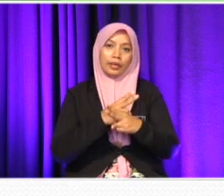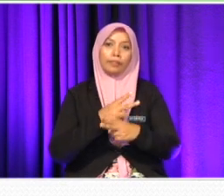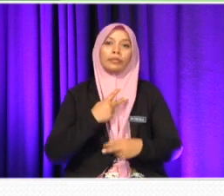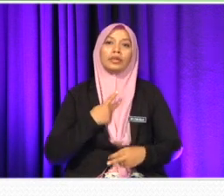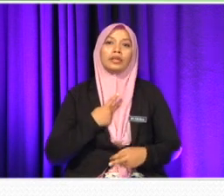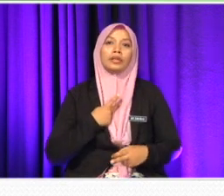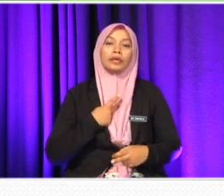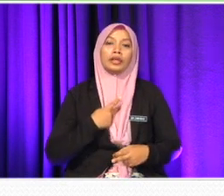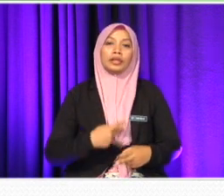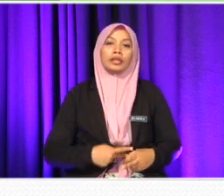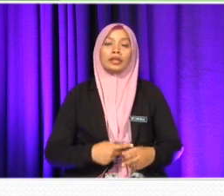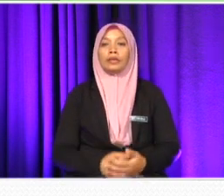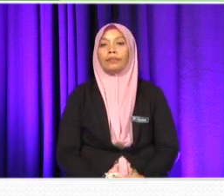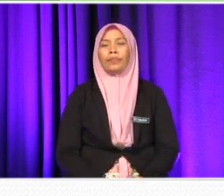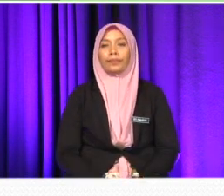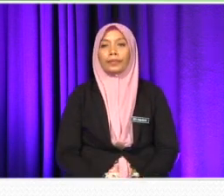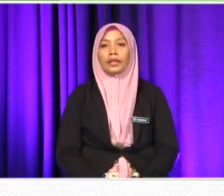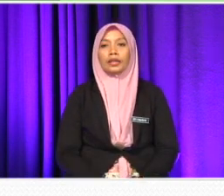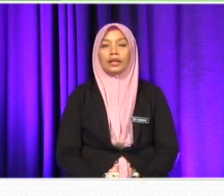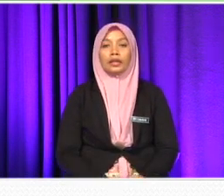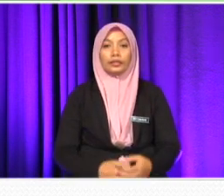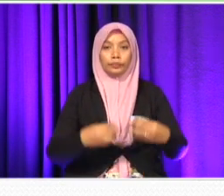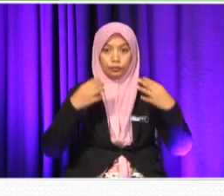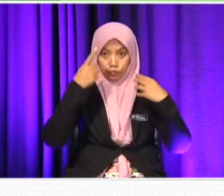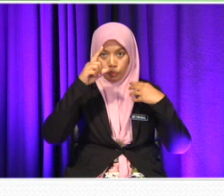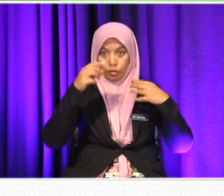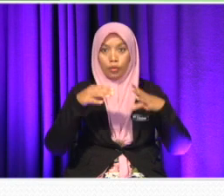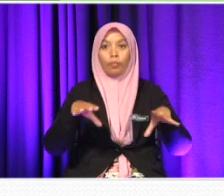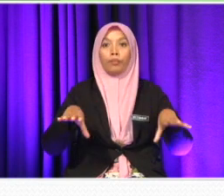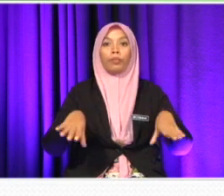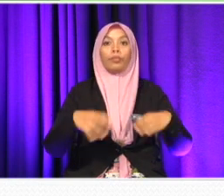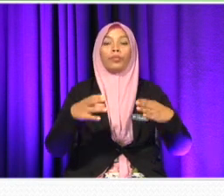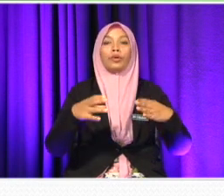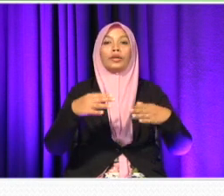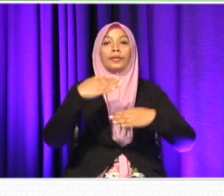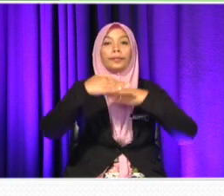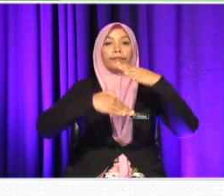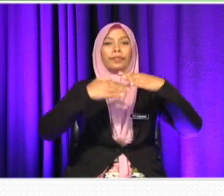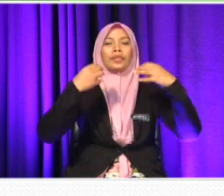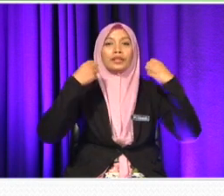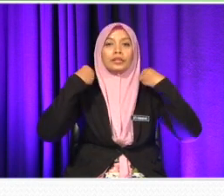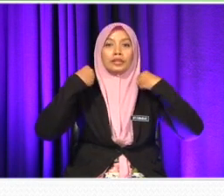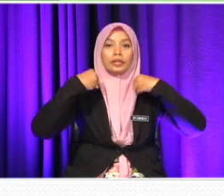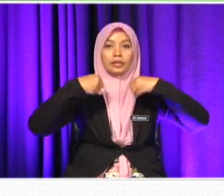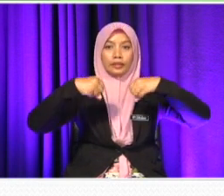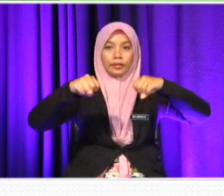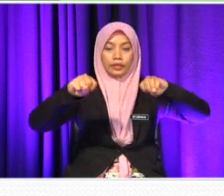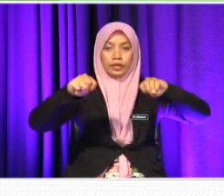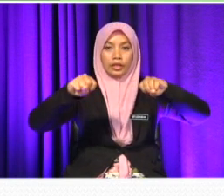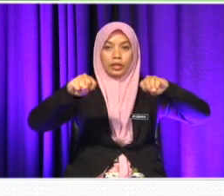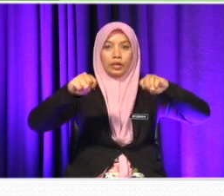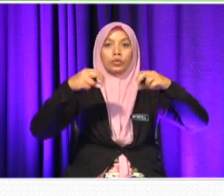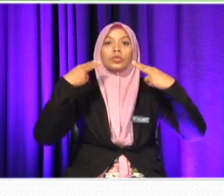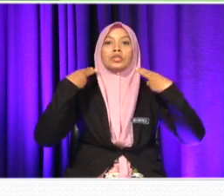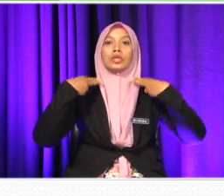modal riset hanya berkaitan kelas sebuah Serikat lah yang memiliki modal yang besar tapi biasanya usaha atau penyegar adanya simpanan